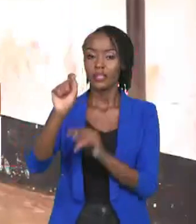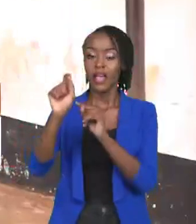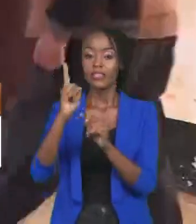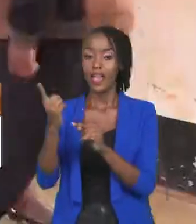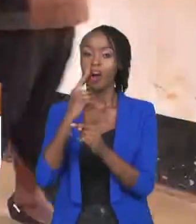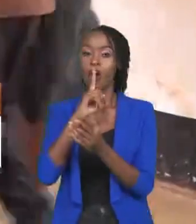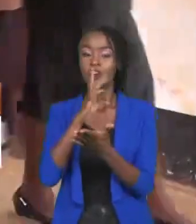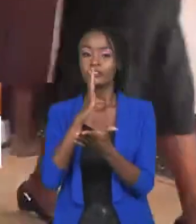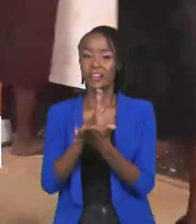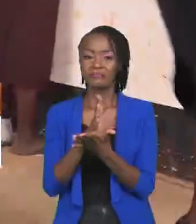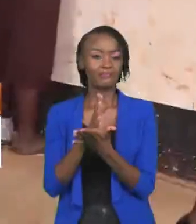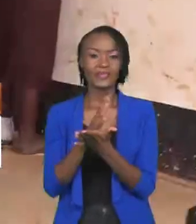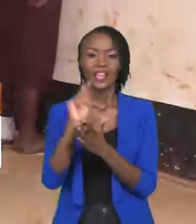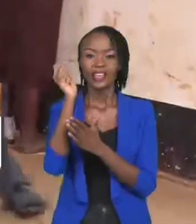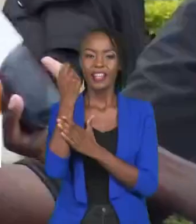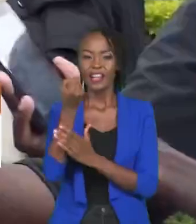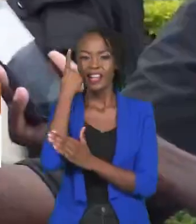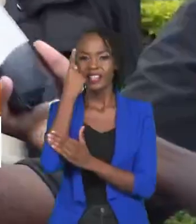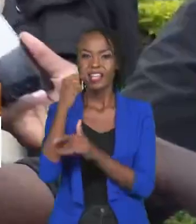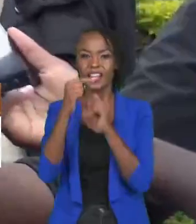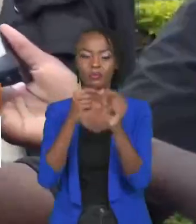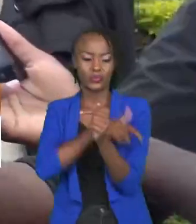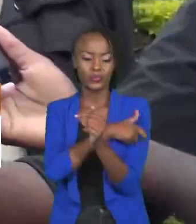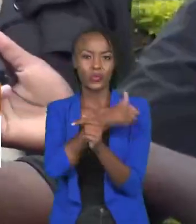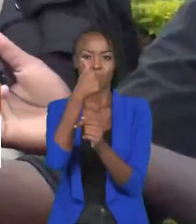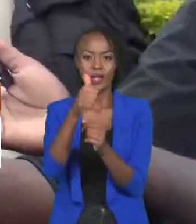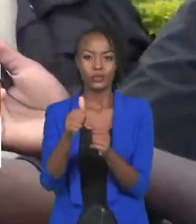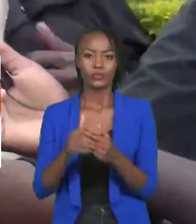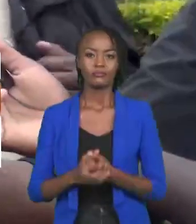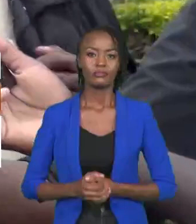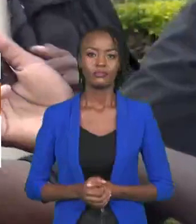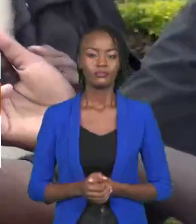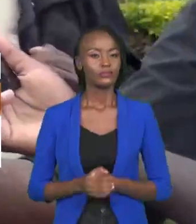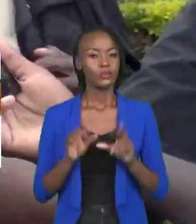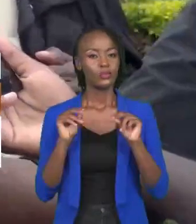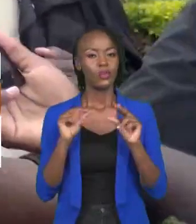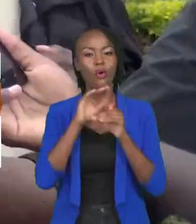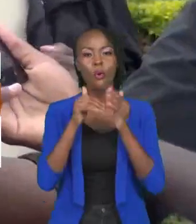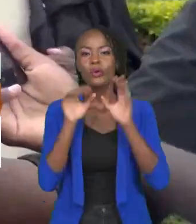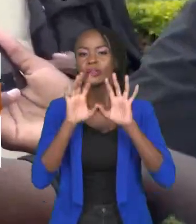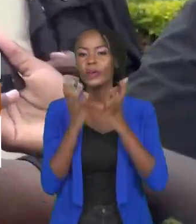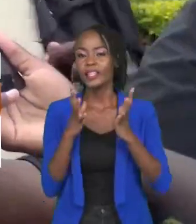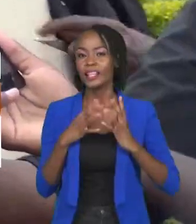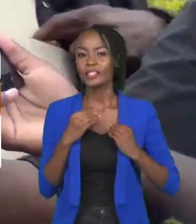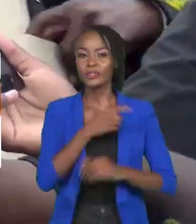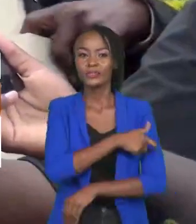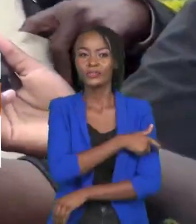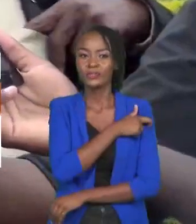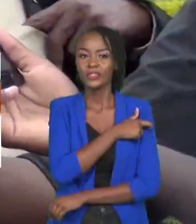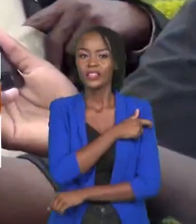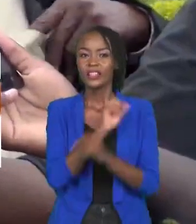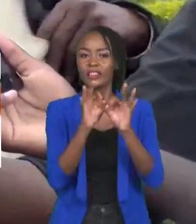Wakenya hawakupata elimu ya kutosha kuhusu chanjo. The whole world cannot agree to do vaccination if it is not